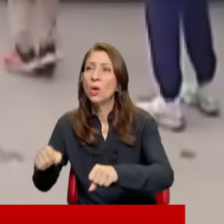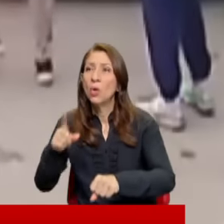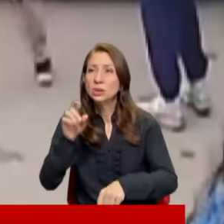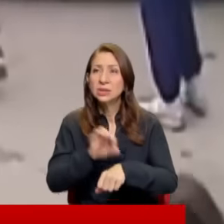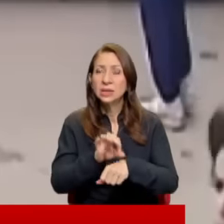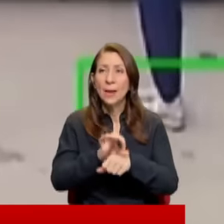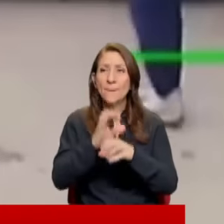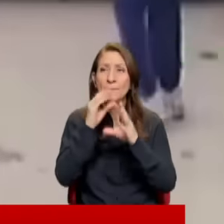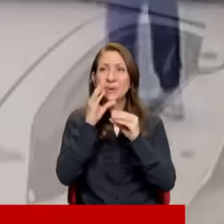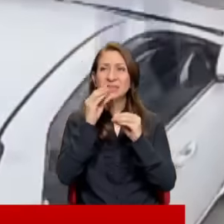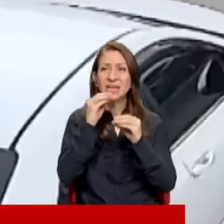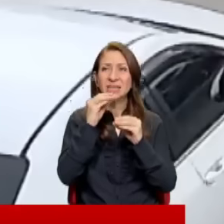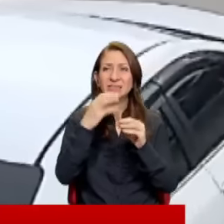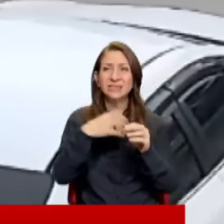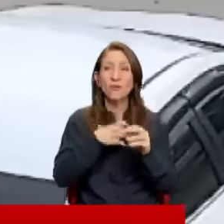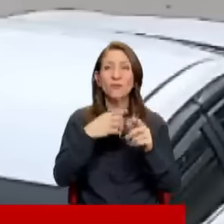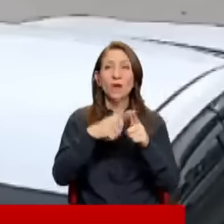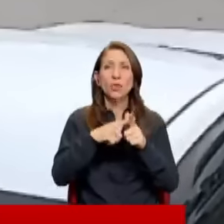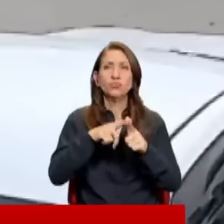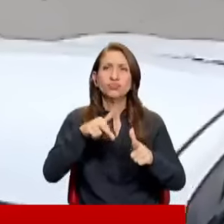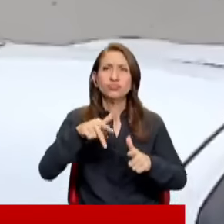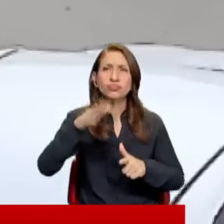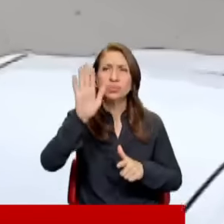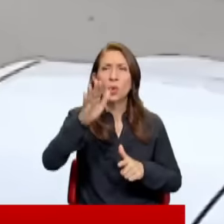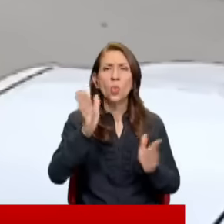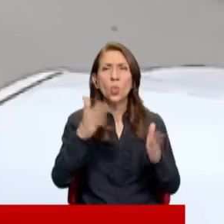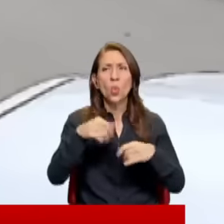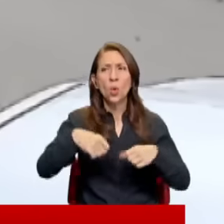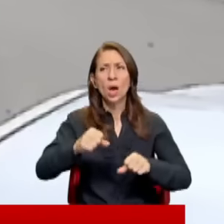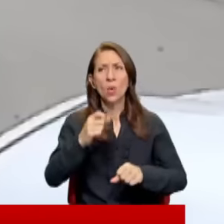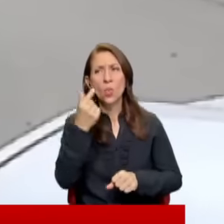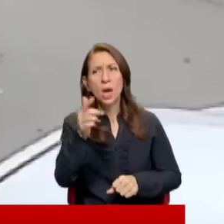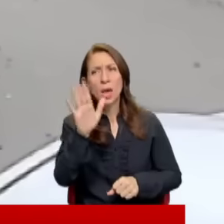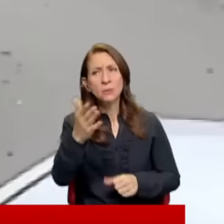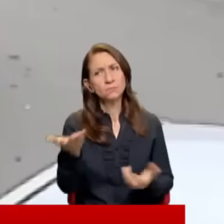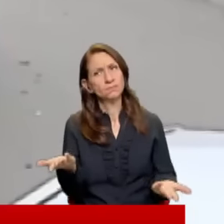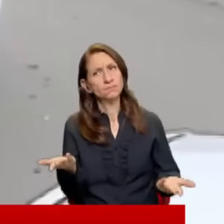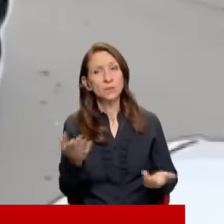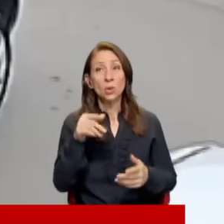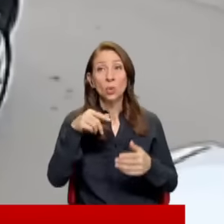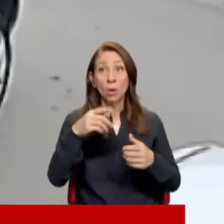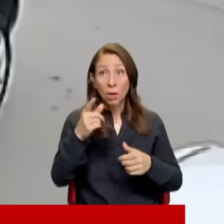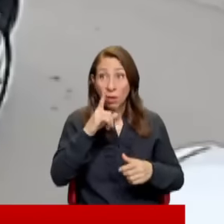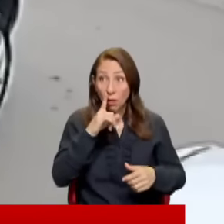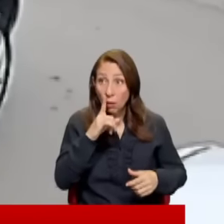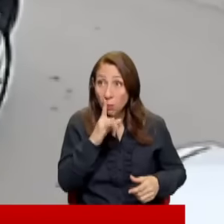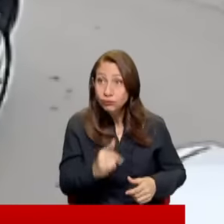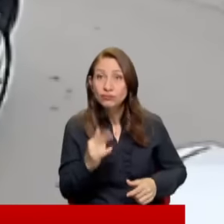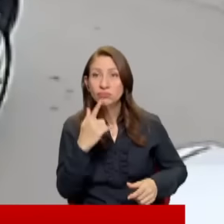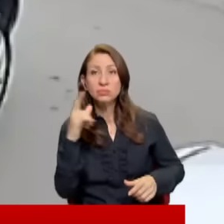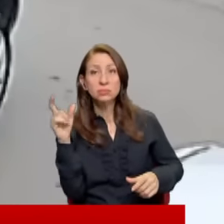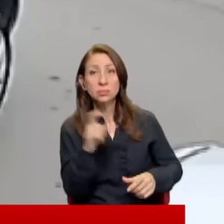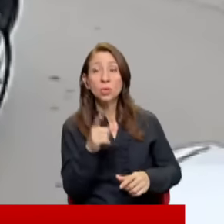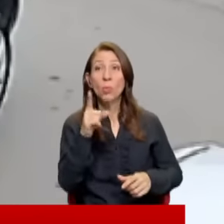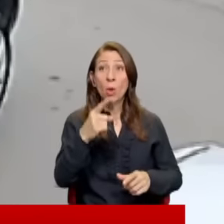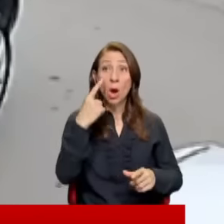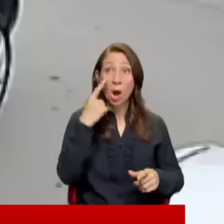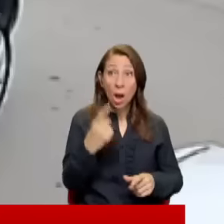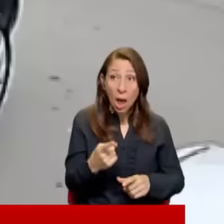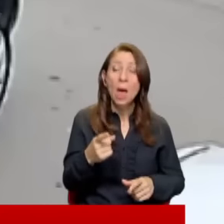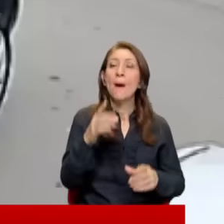sırada pastane sahibi Faruk Korkmaz dışarı çıktı kuryeyi uyardı iddiaya göre kurye uyarıya küfürle karşılık verdi bunun